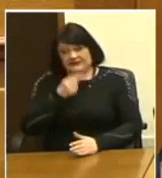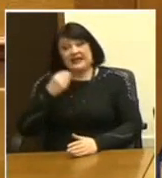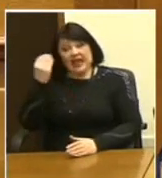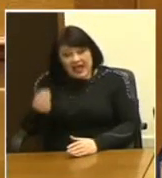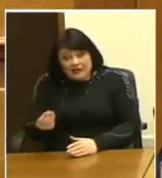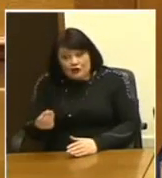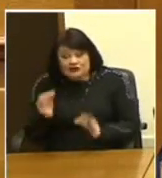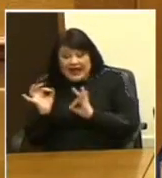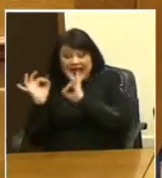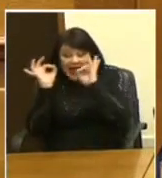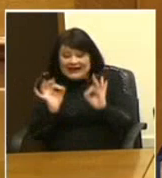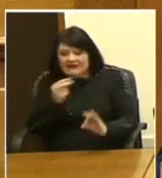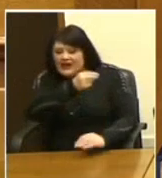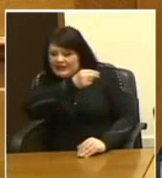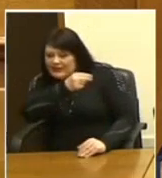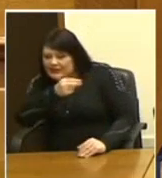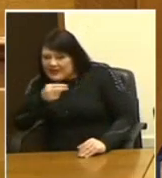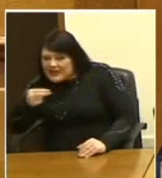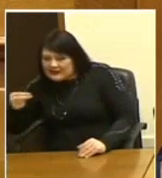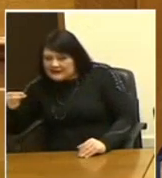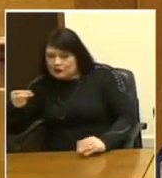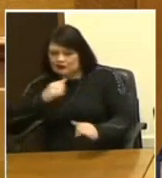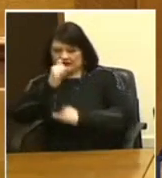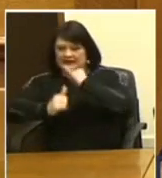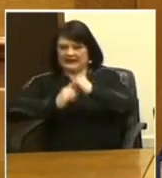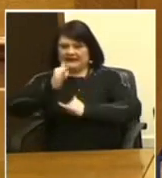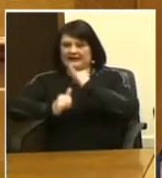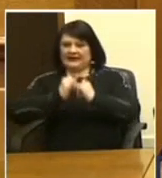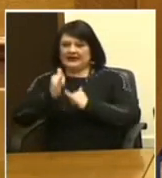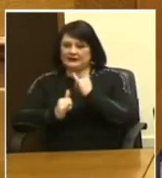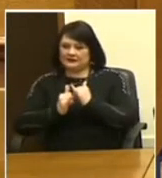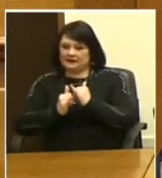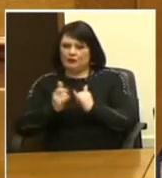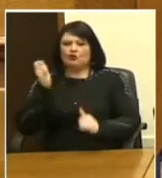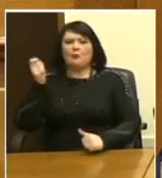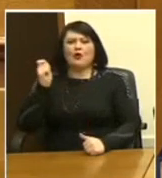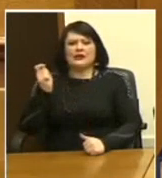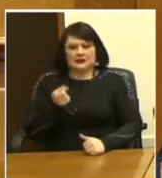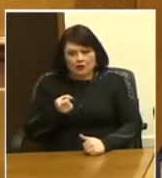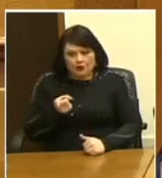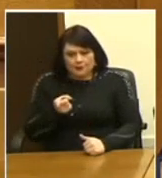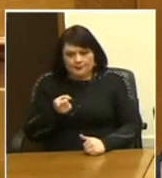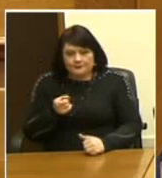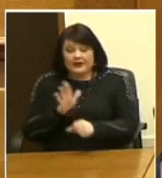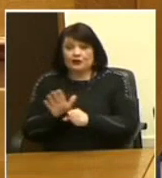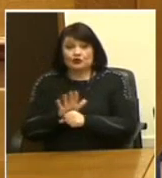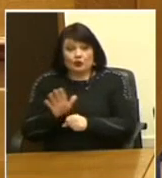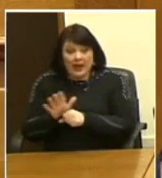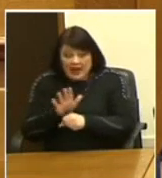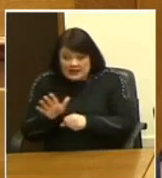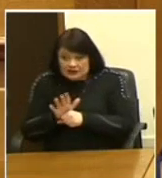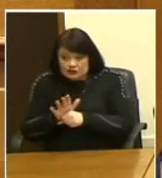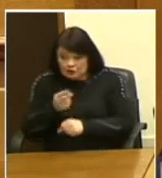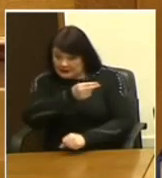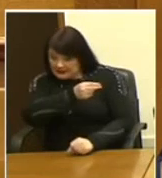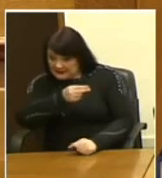την ακριβή διατύπωση από το διαδίκτυο του συγκεκριμένου ιστοτόπου, όπου τουλάχιστον η διατύπωση αυτή